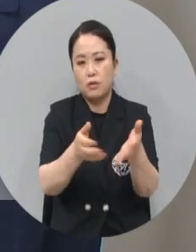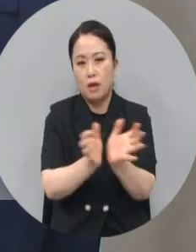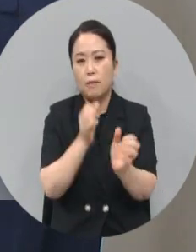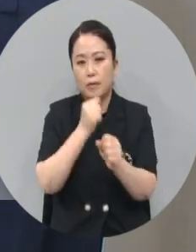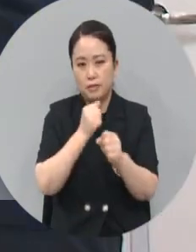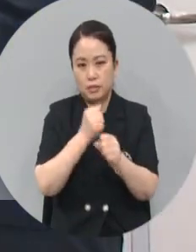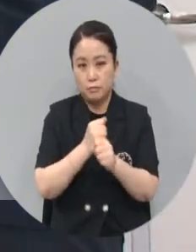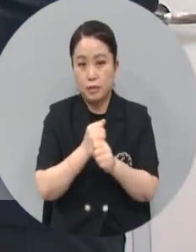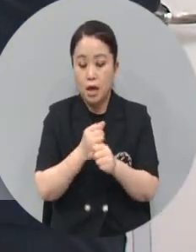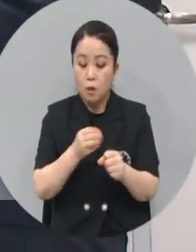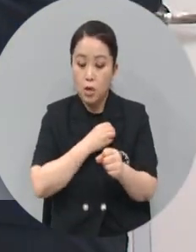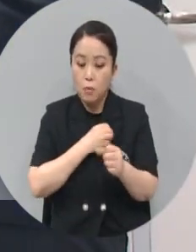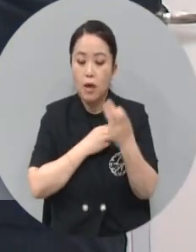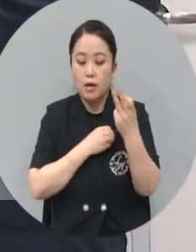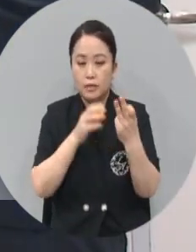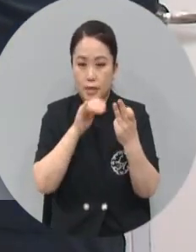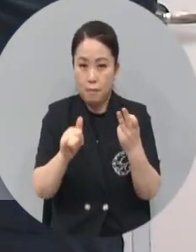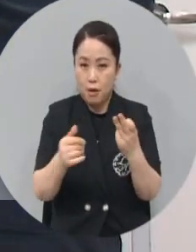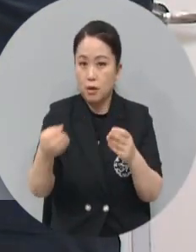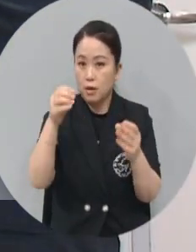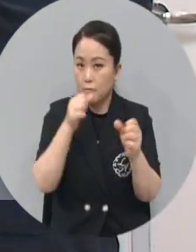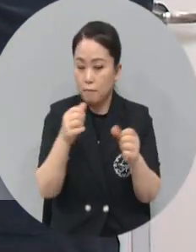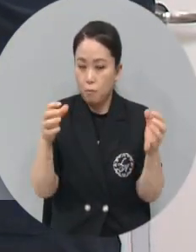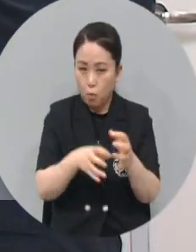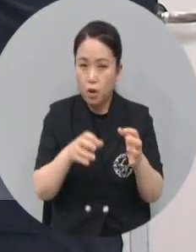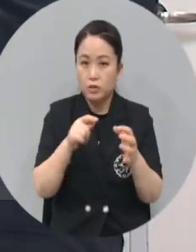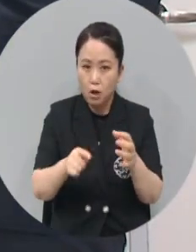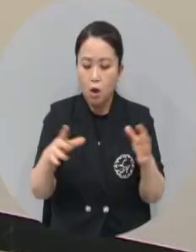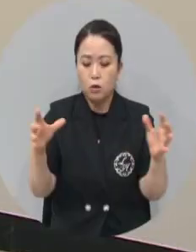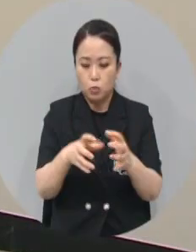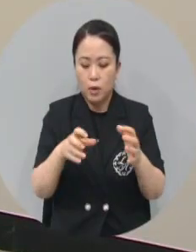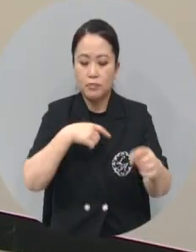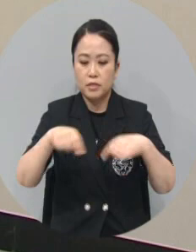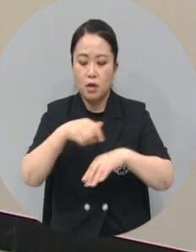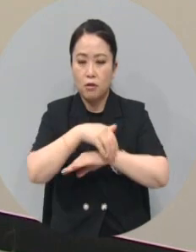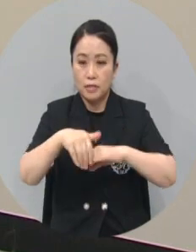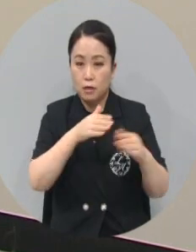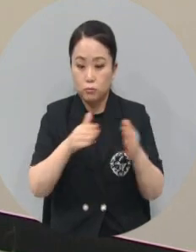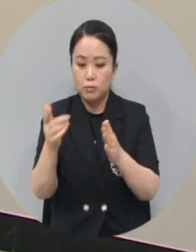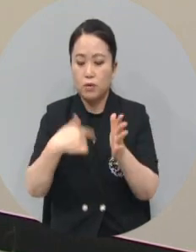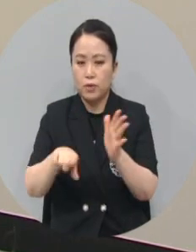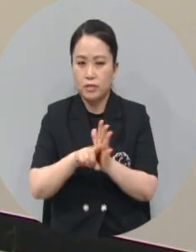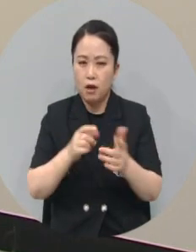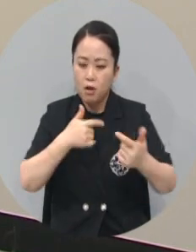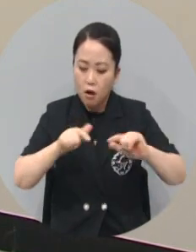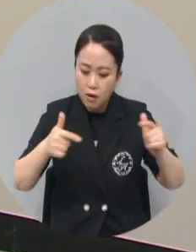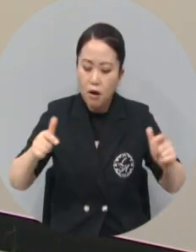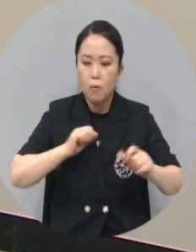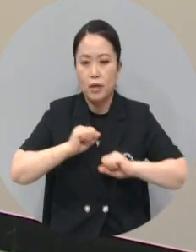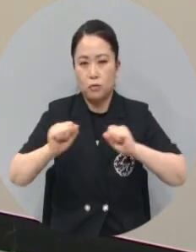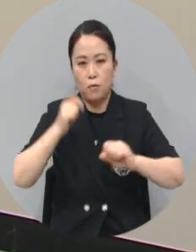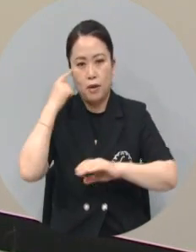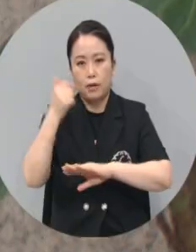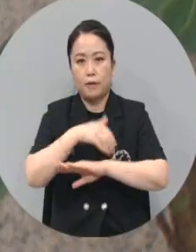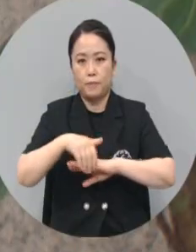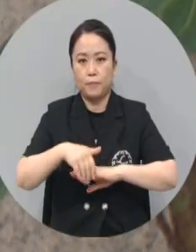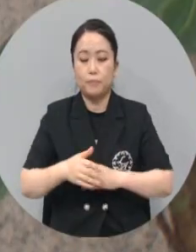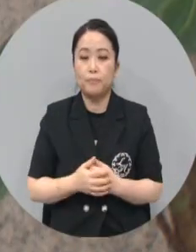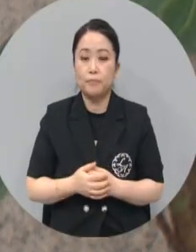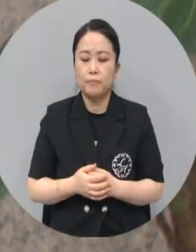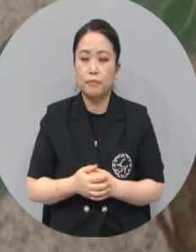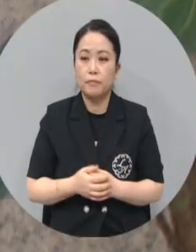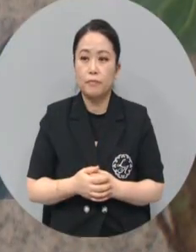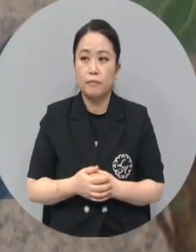구성돼 시민안전 전반에 대한 종합적인 정책을 마련할 수 있도록 다양한 활동을 펼치게 됩니다.